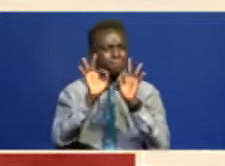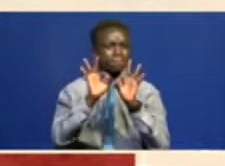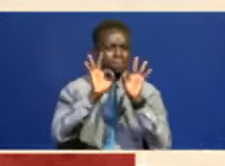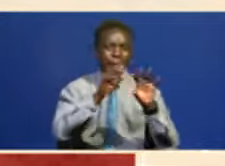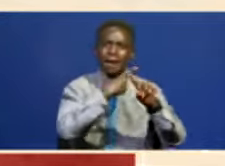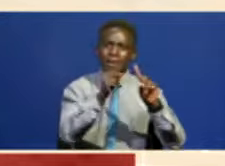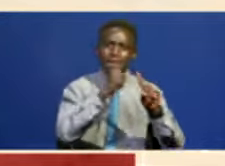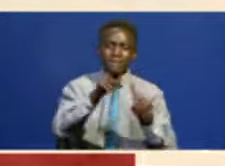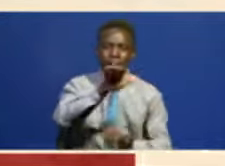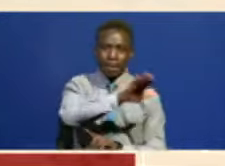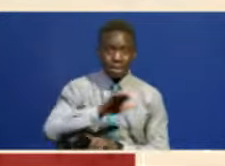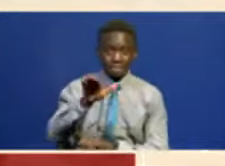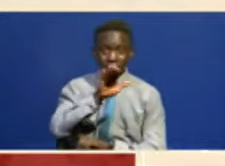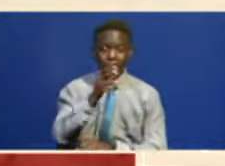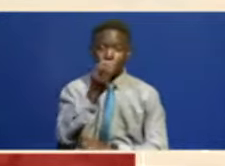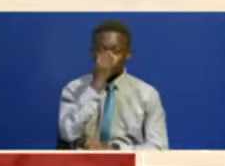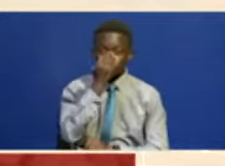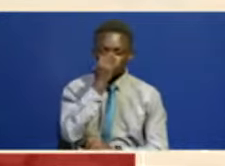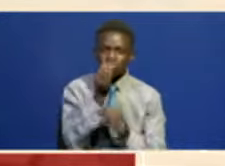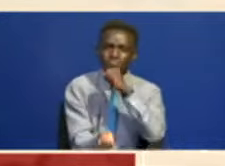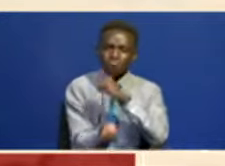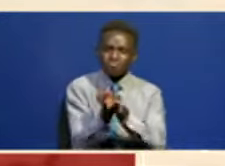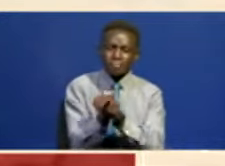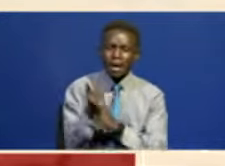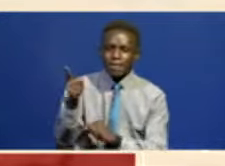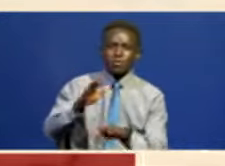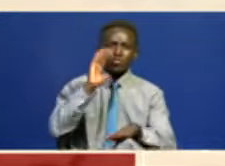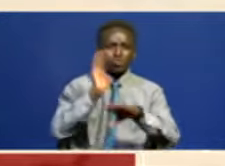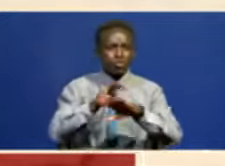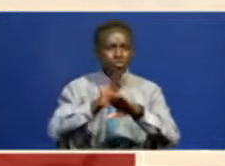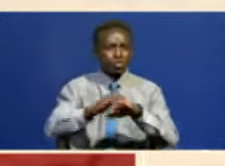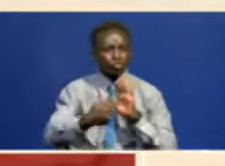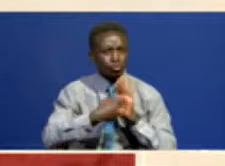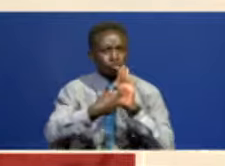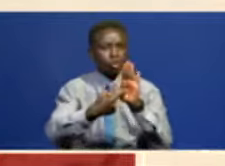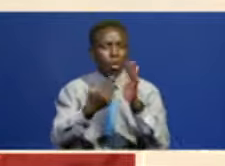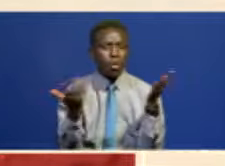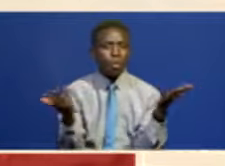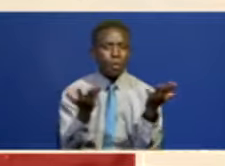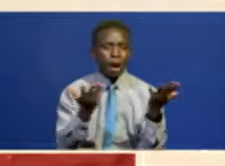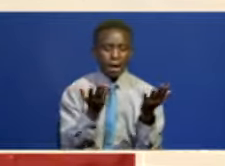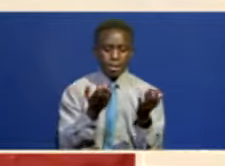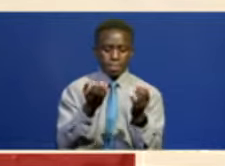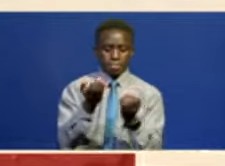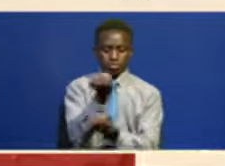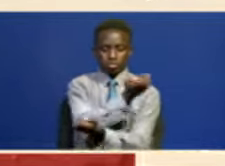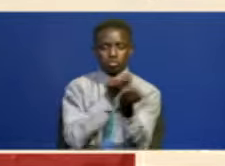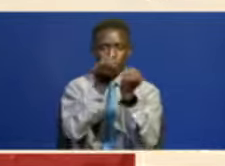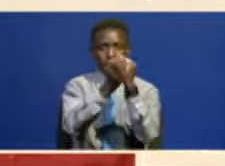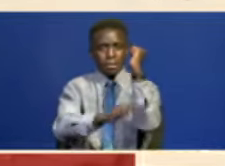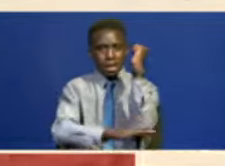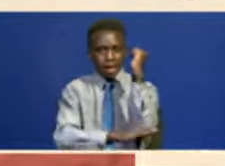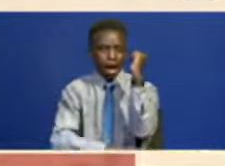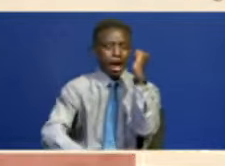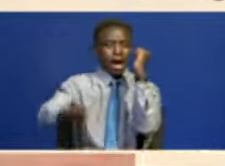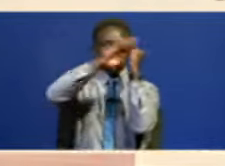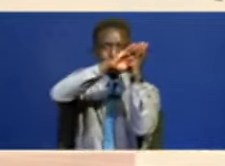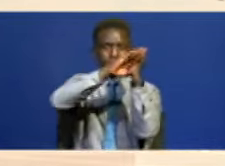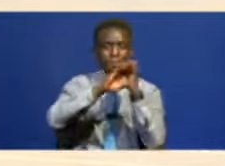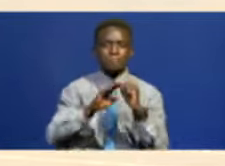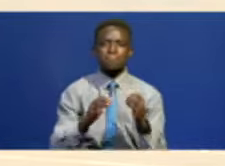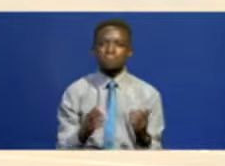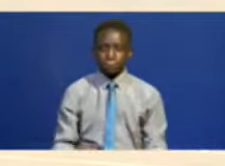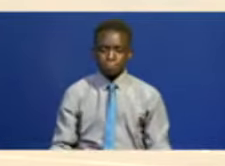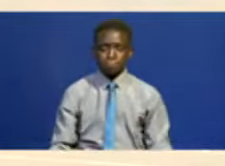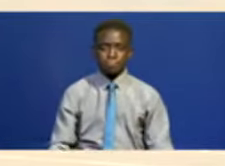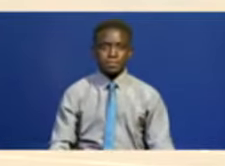William Ruto akiwataja kama kielelezo chema katika ajenda ya bottom up. Nancy Okware, nikiripotia Darubini